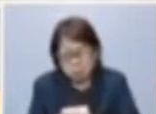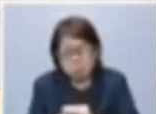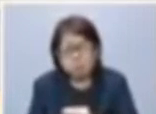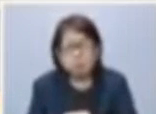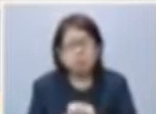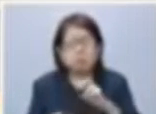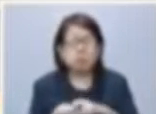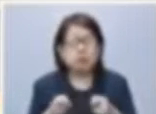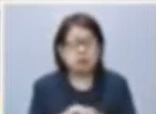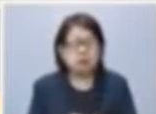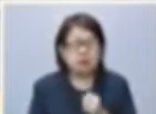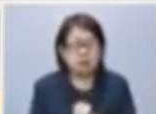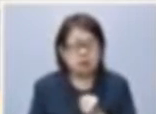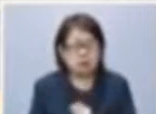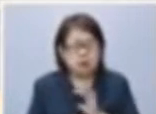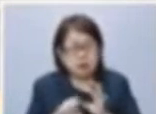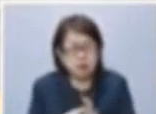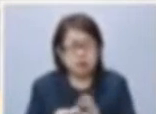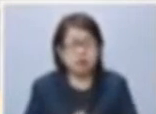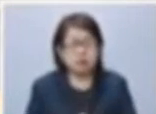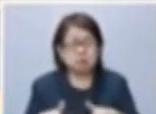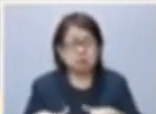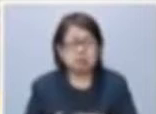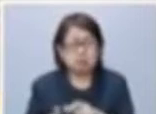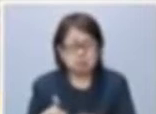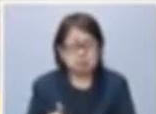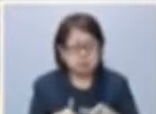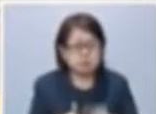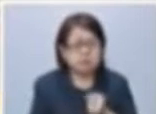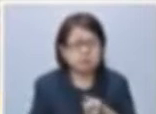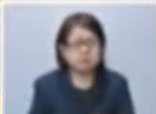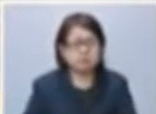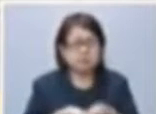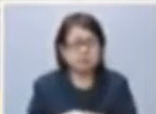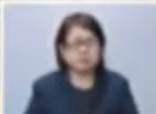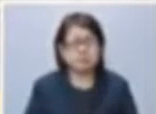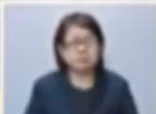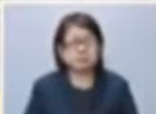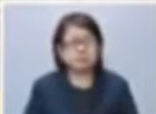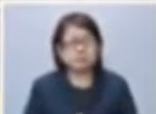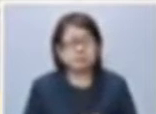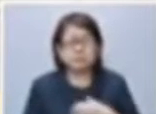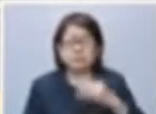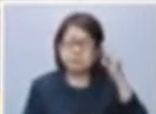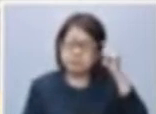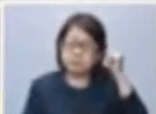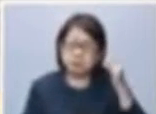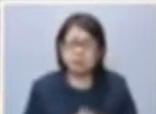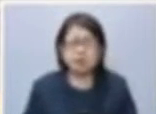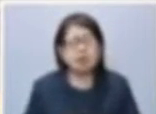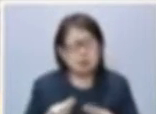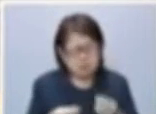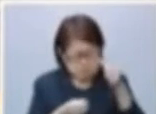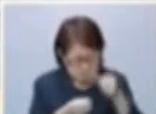ากเป็นท้องเป็นความมั่นคงของพี่น้องเกษตรกรเพราะฉะนั้นอันนี้เป็นดิฉันคิดว่ามันเป็นอุทาหร